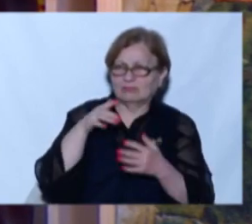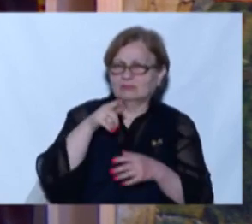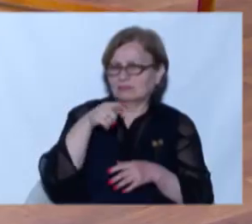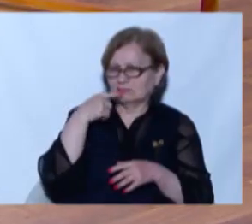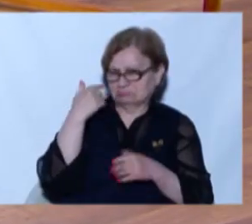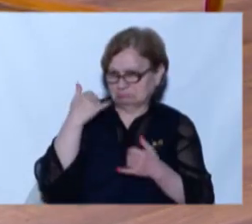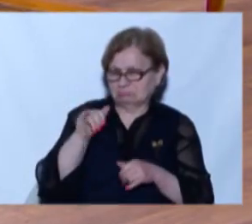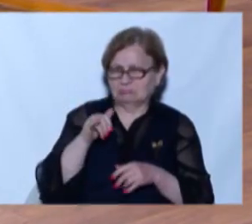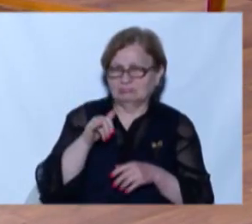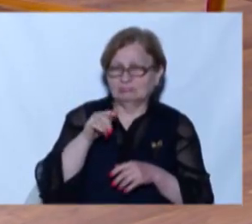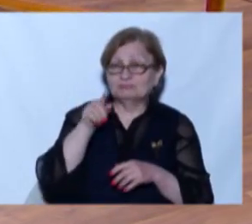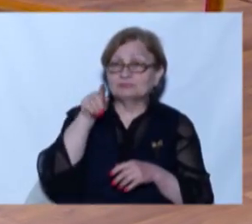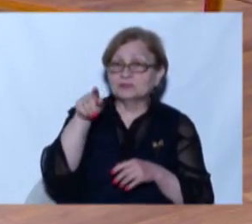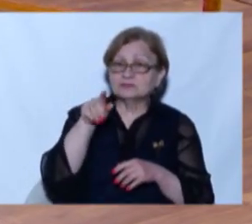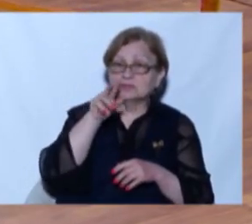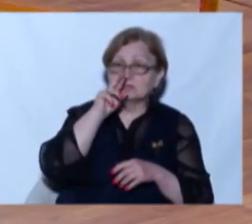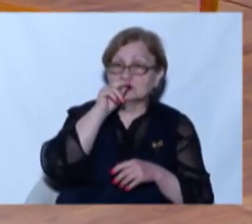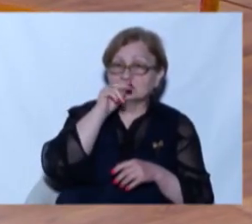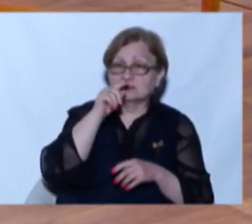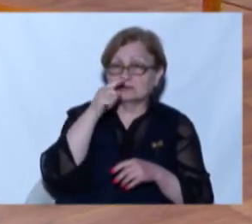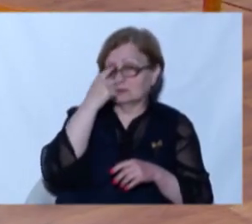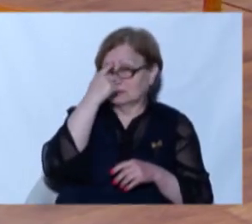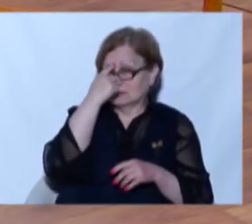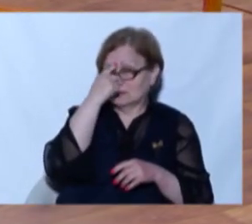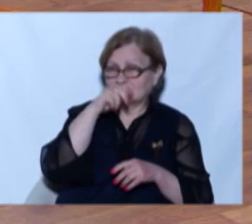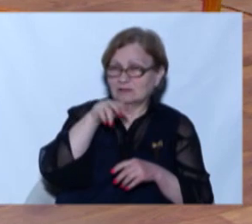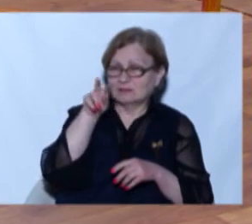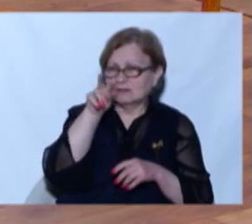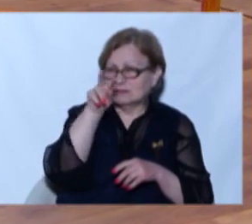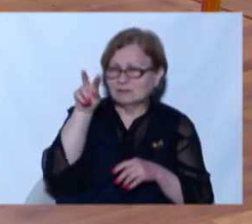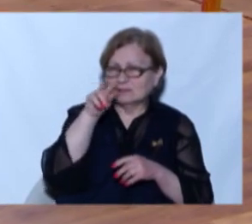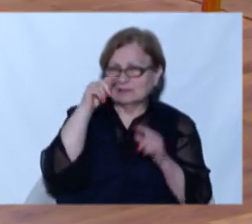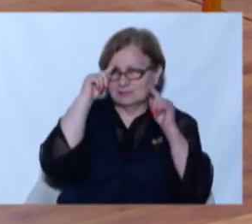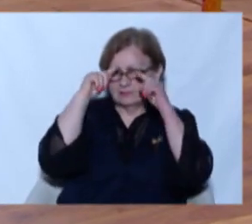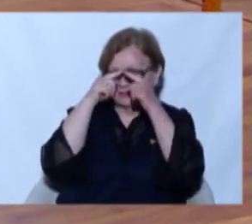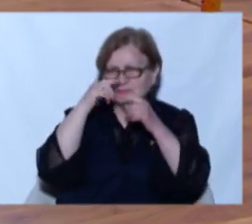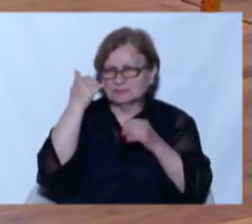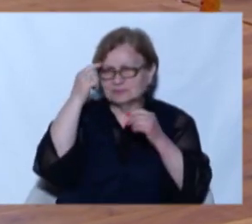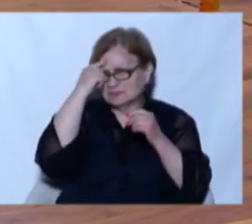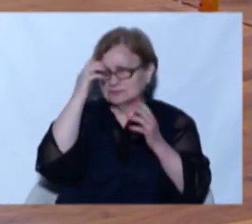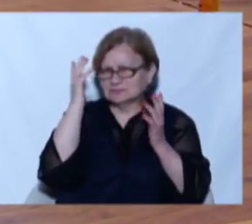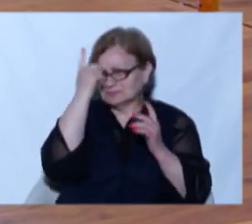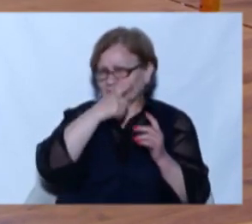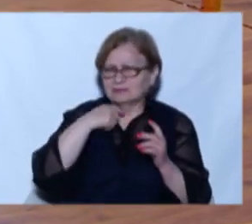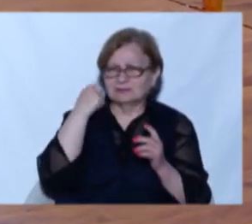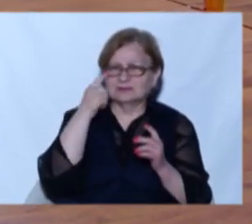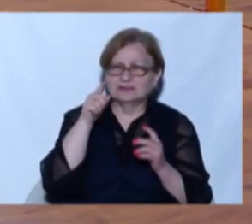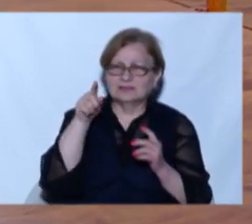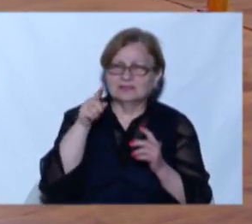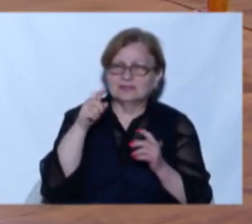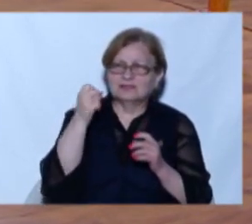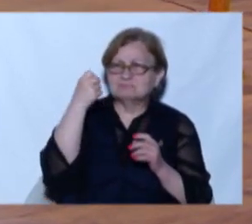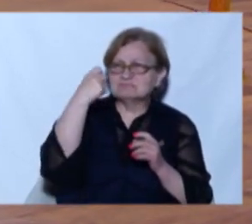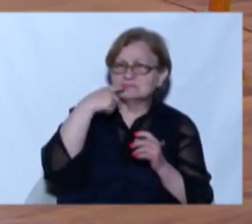გაუკვირდა? იმ შენი ლაპარაკის დროს წარბებს შორის გონების თვალთა რო იყრიდა თავს მთელი შენი სახე და იქიდან თითქოს